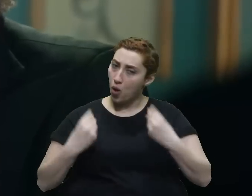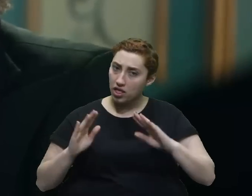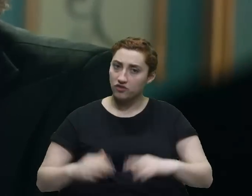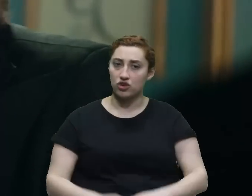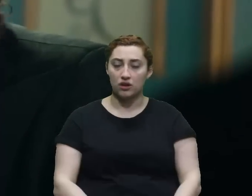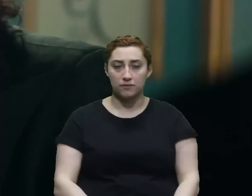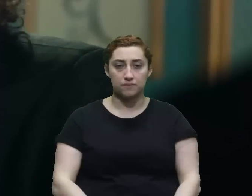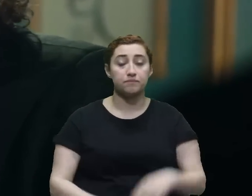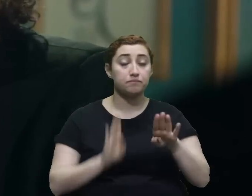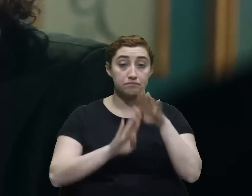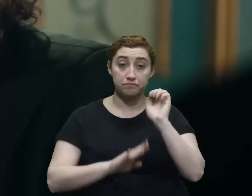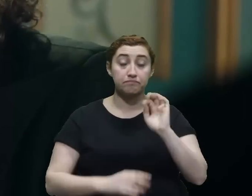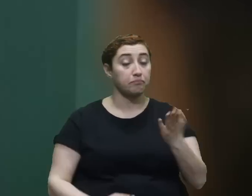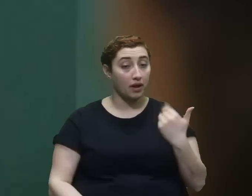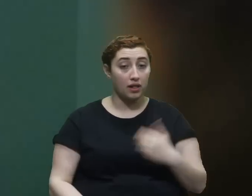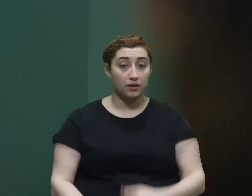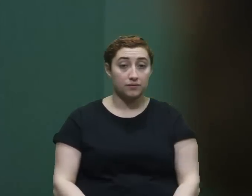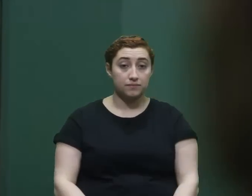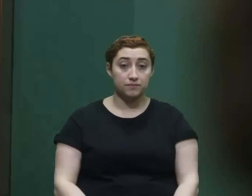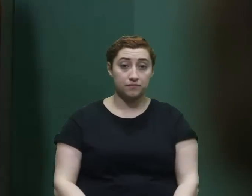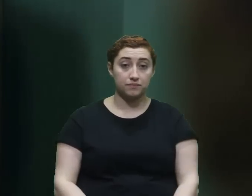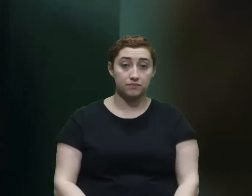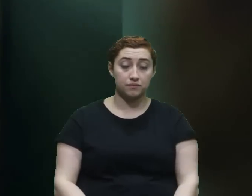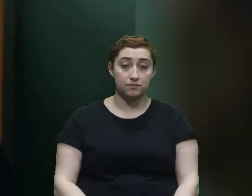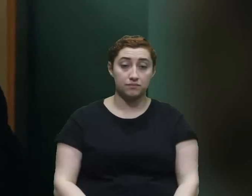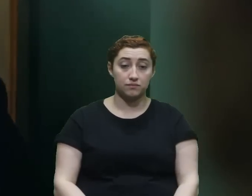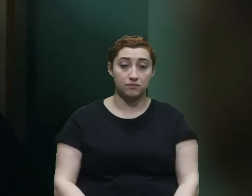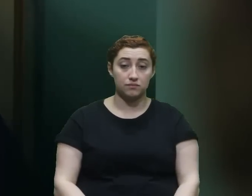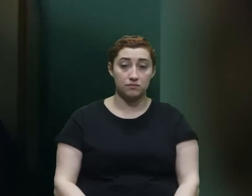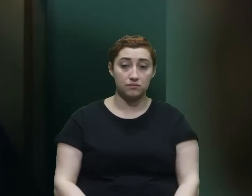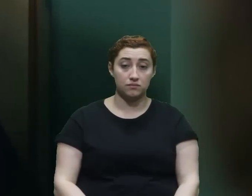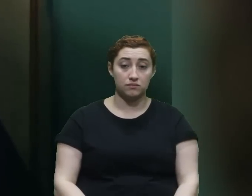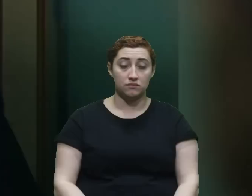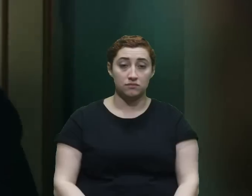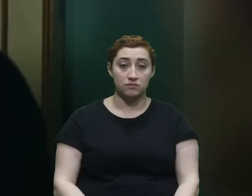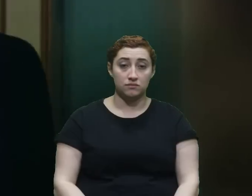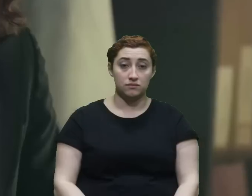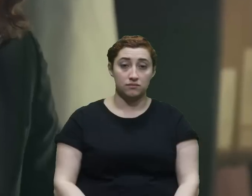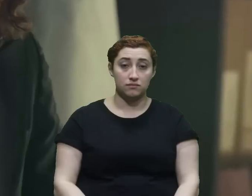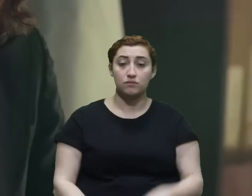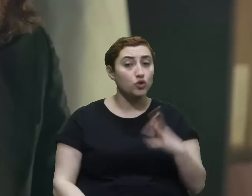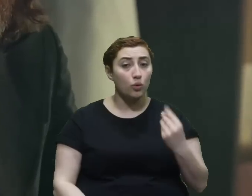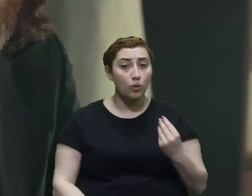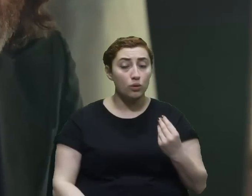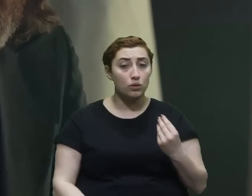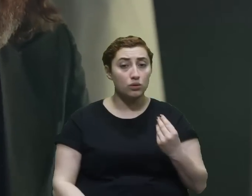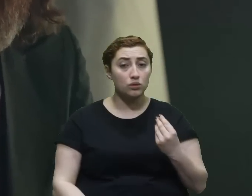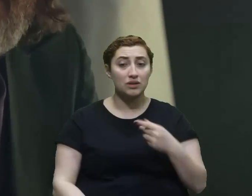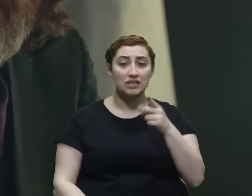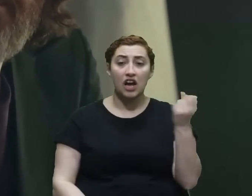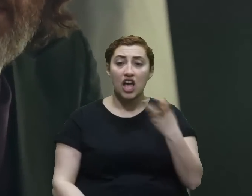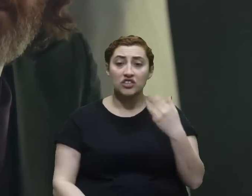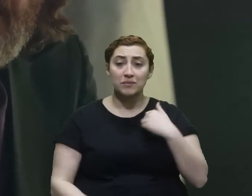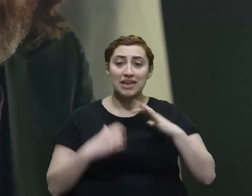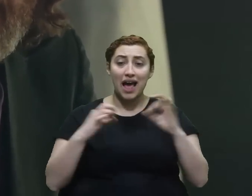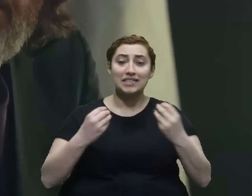Gel. Kumral genç bir adam. Ne var? Sana kaç